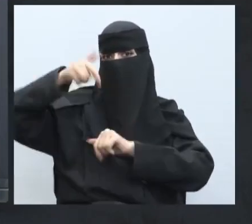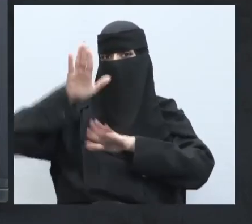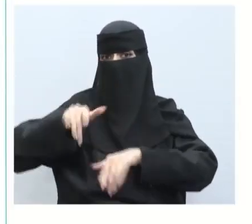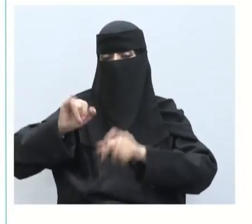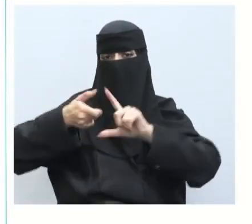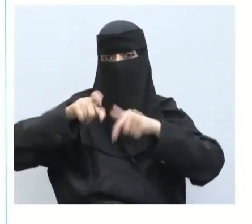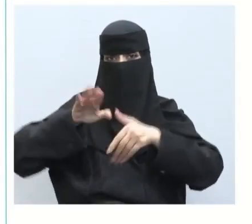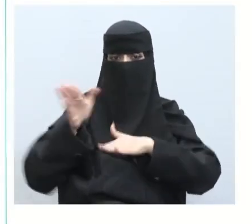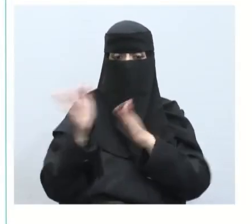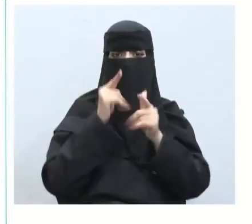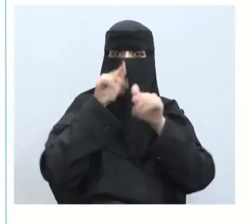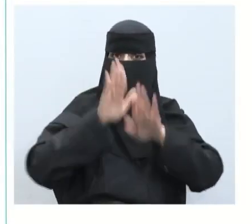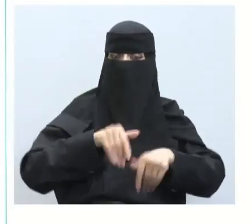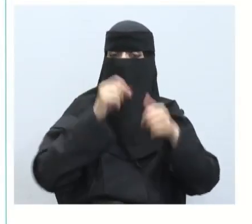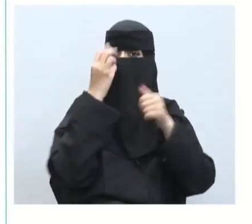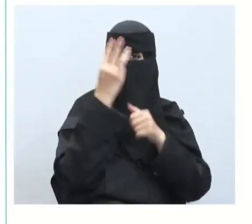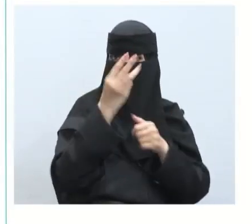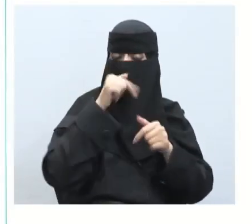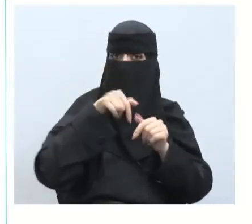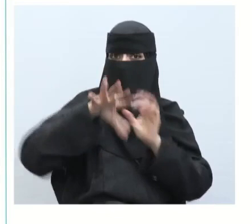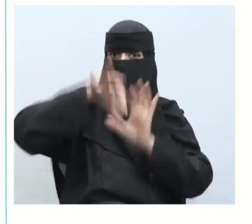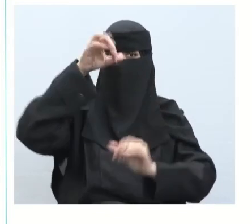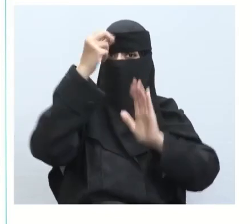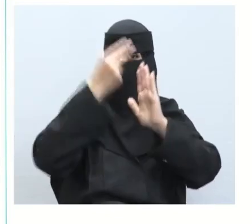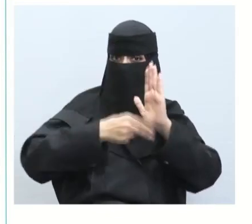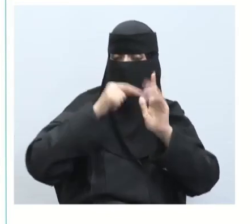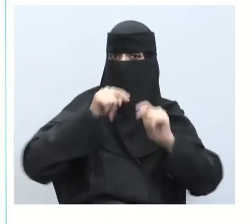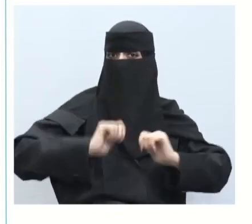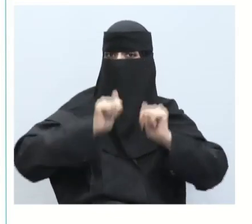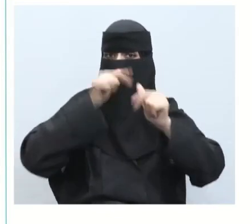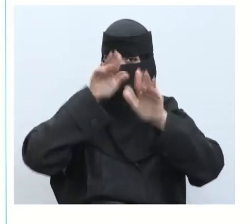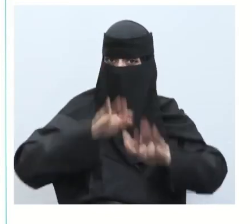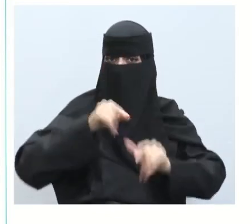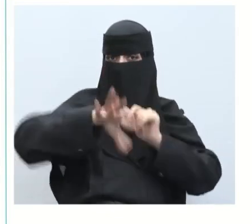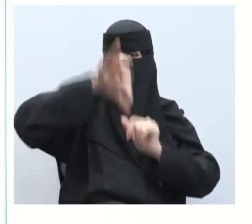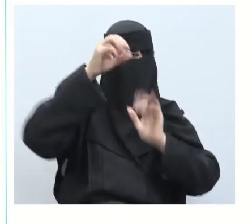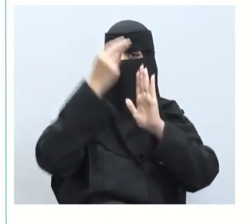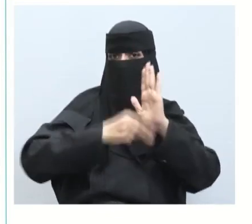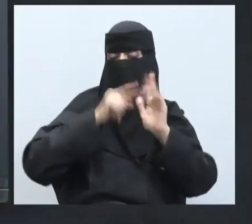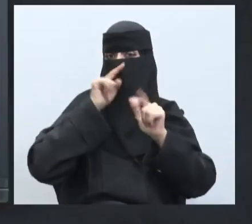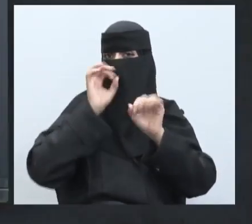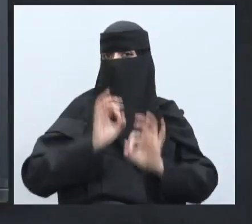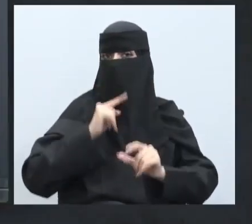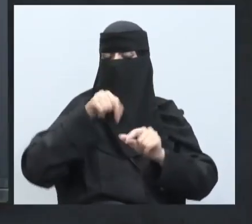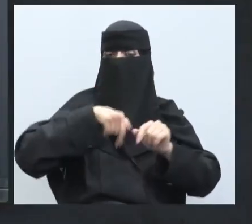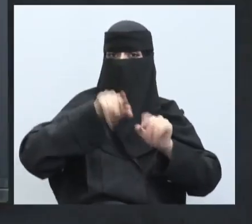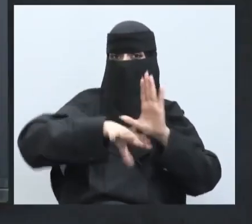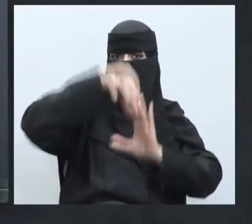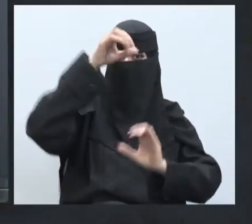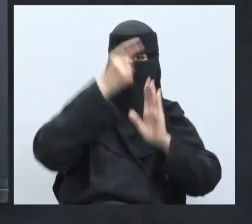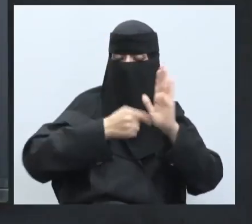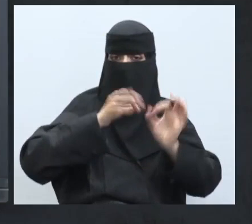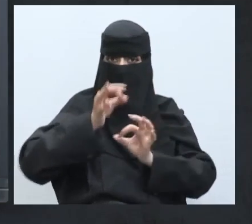المنظمه كذلك صناع القرار لديهم قدره على صناعه واتخاذ القرار اذا يصنع القرار